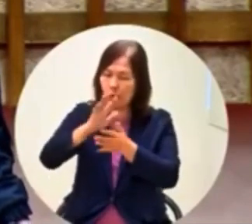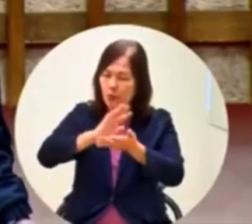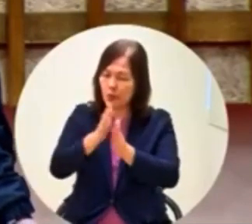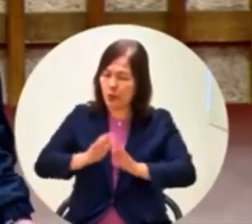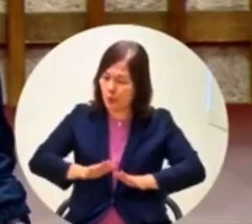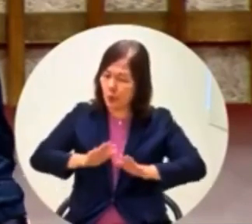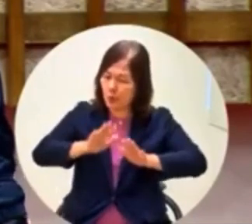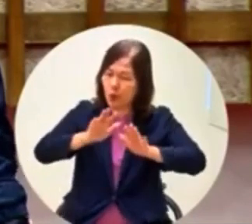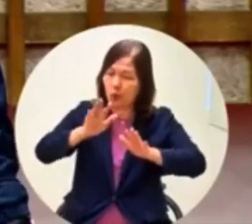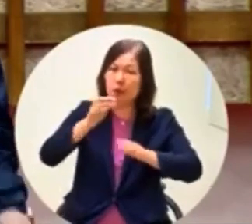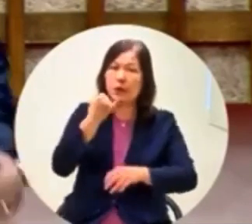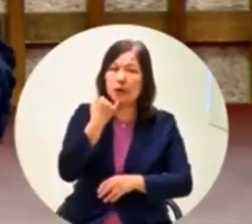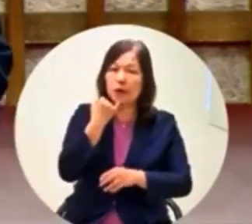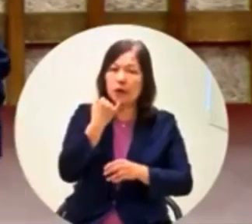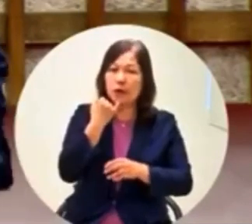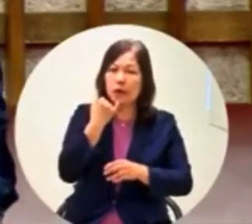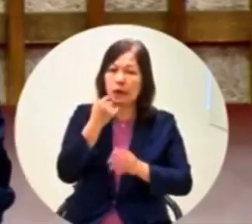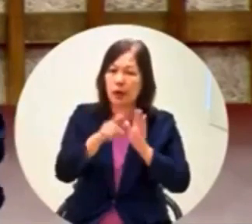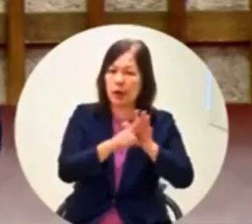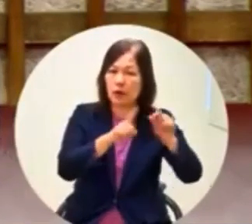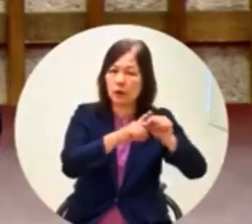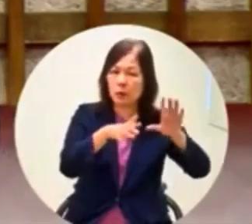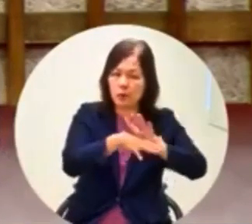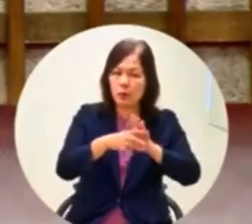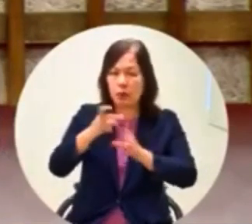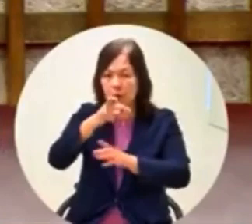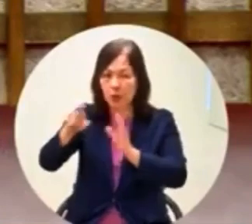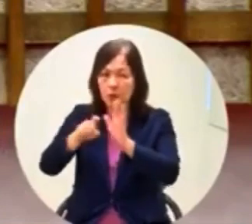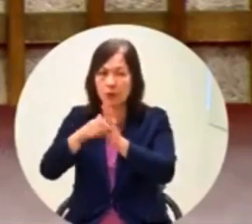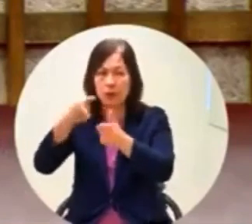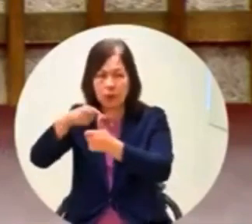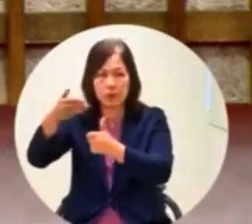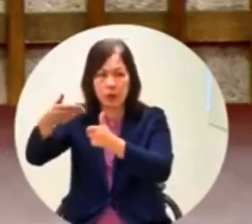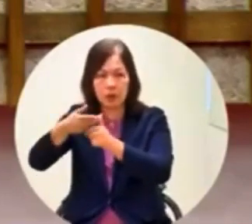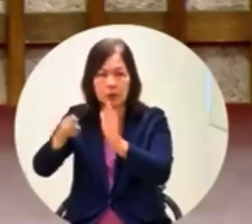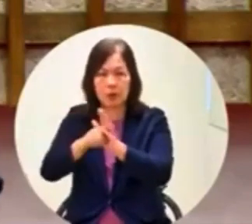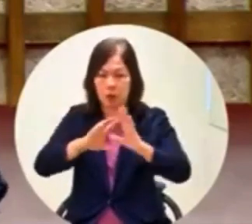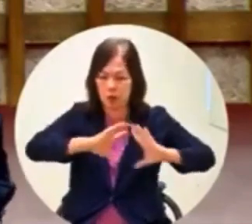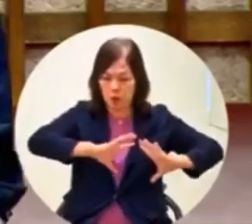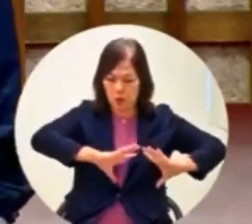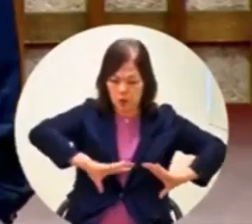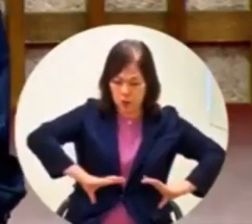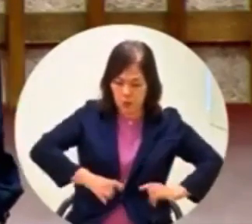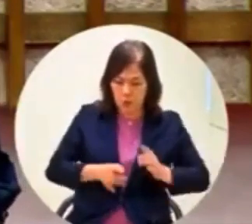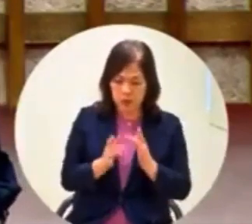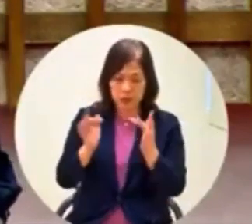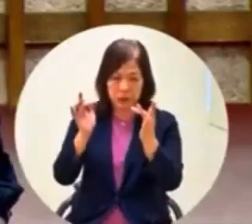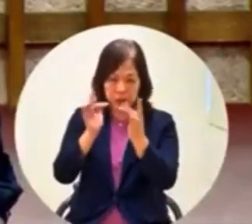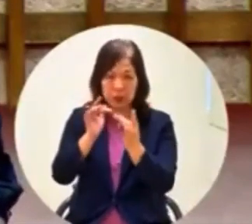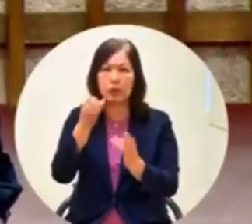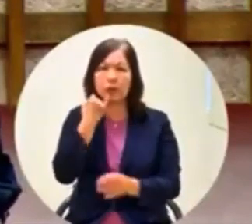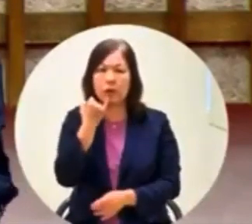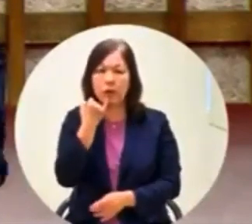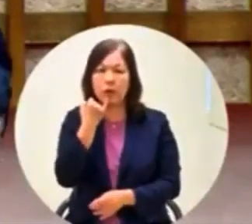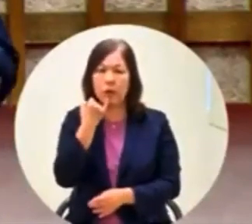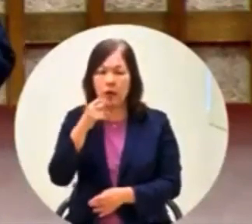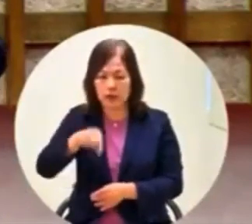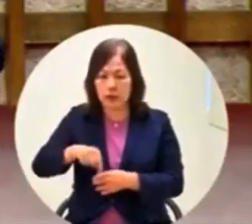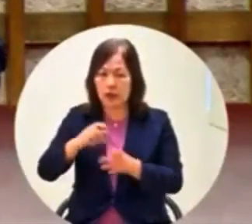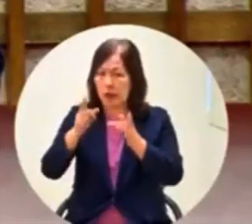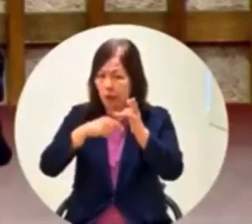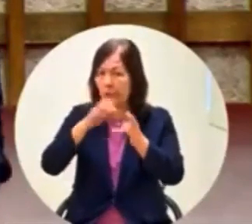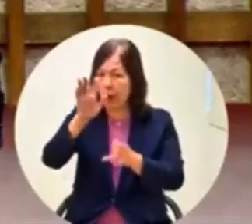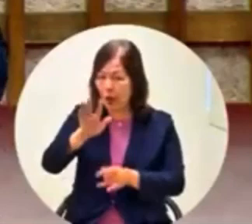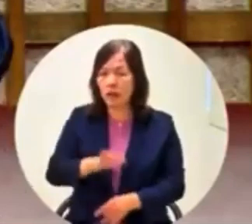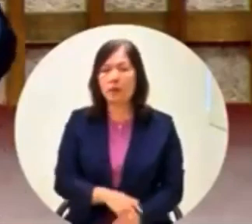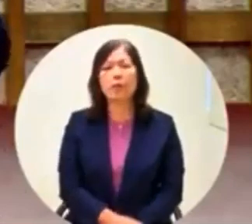以说双语能够跟国际接轨。可是我希望 这里面还有缺乏一个涵